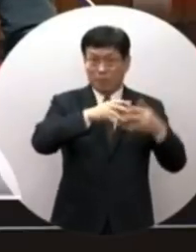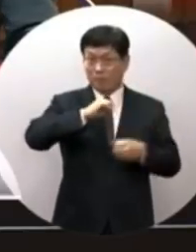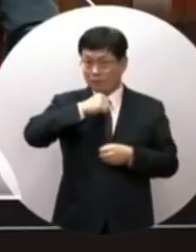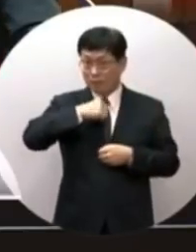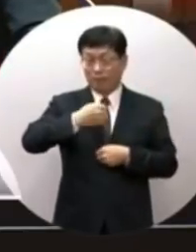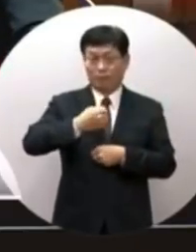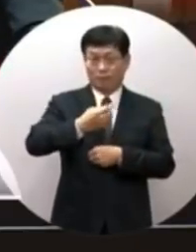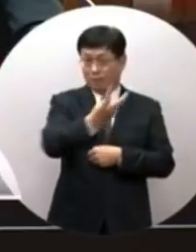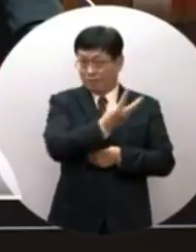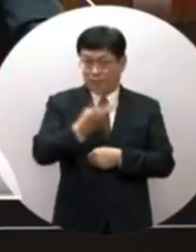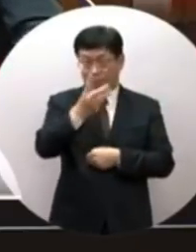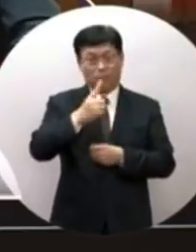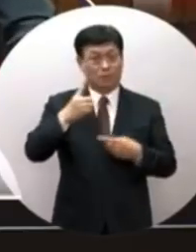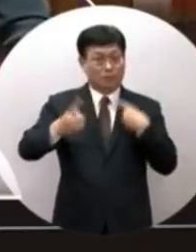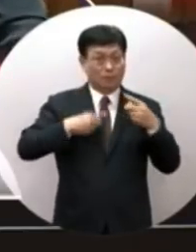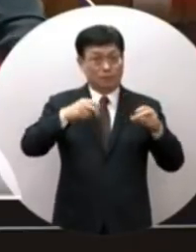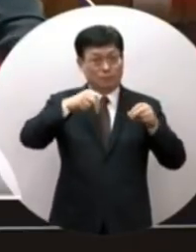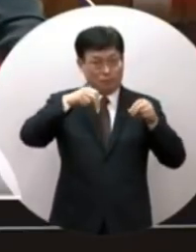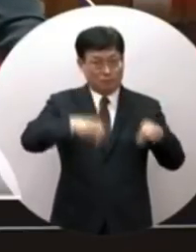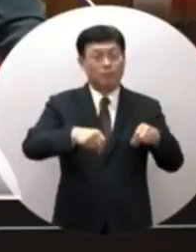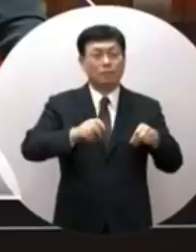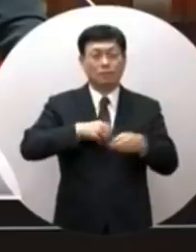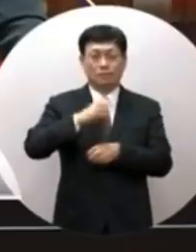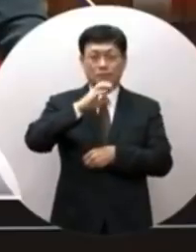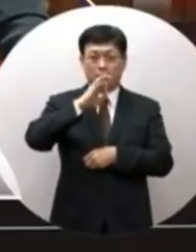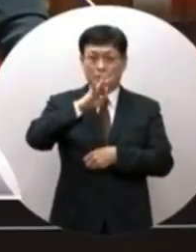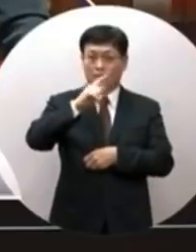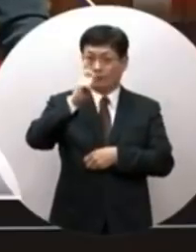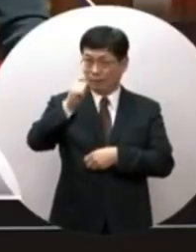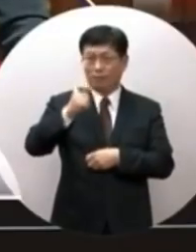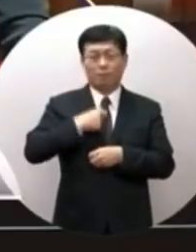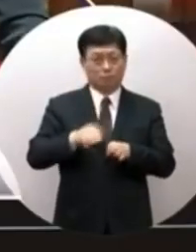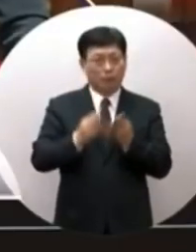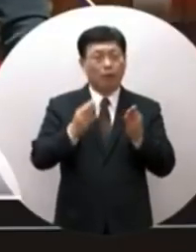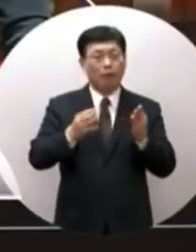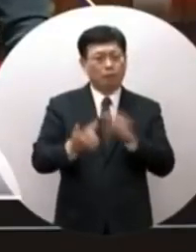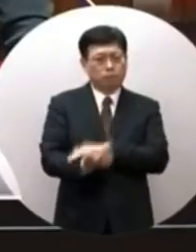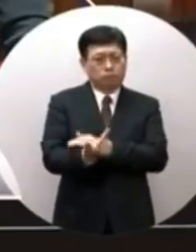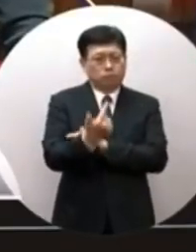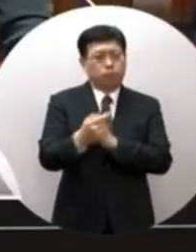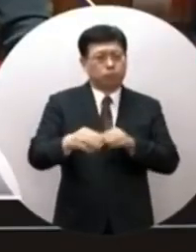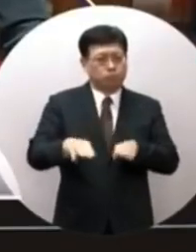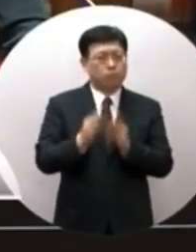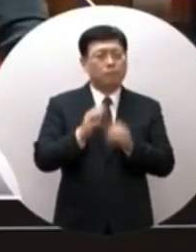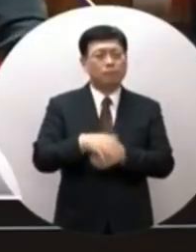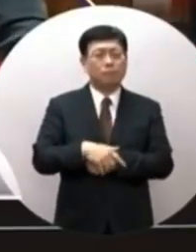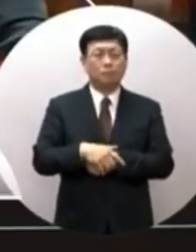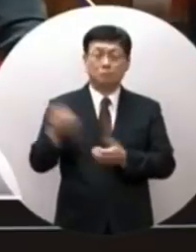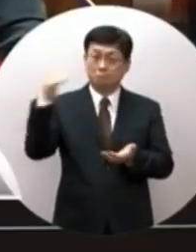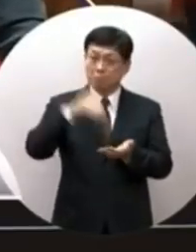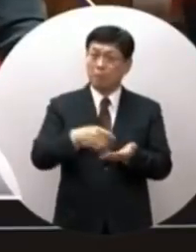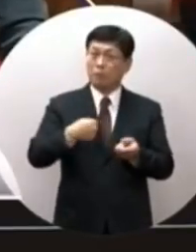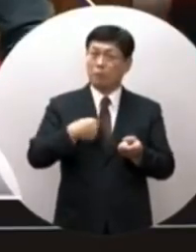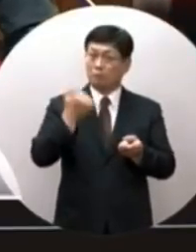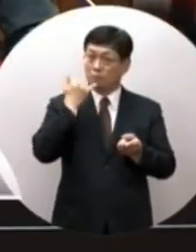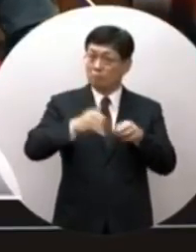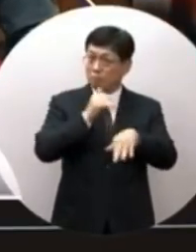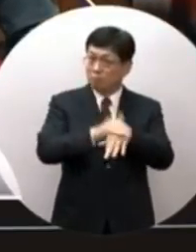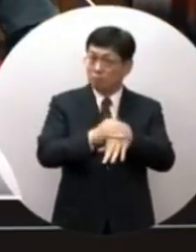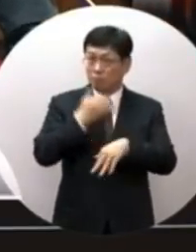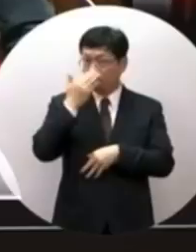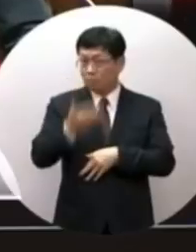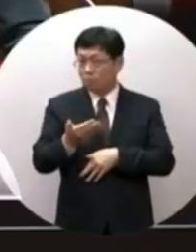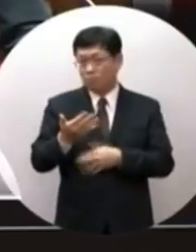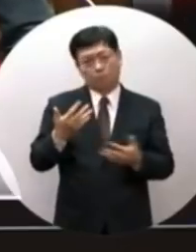自由贸易协定，吼、哦，这个 FTA， 吼、哦，爱该跟去进行。啊，到底咱会行啊，未